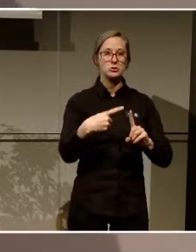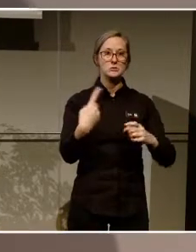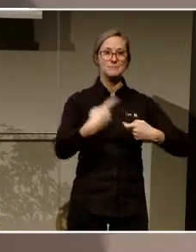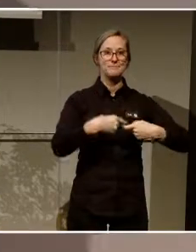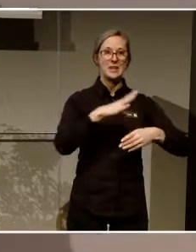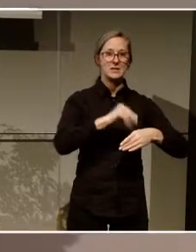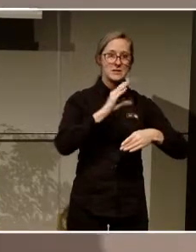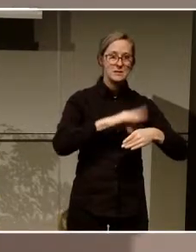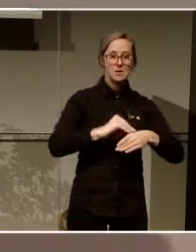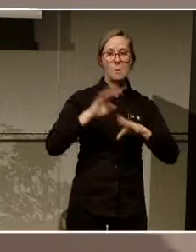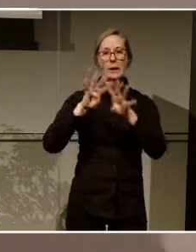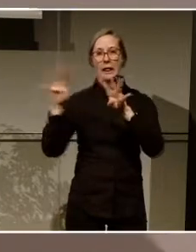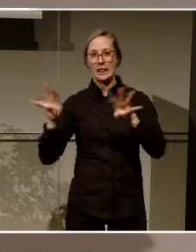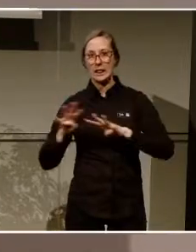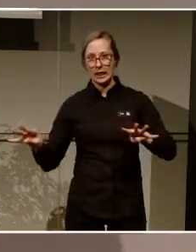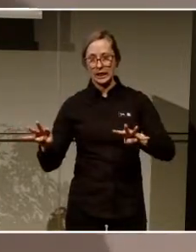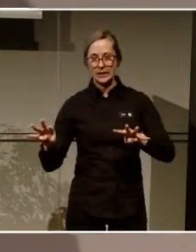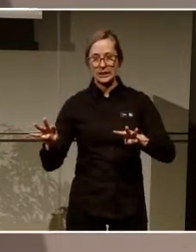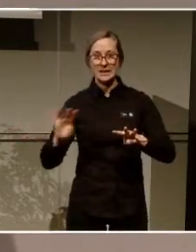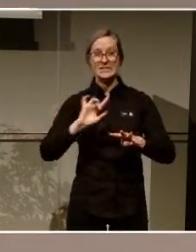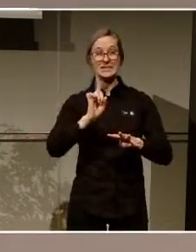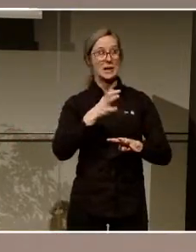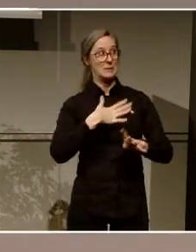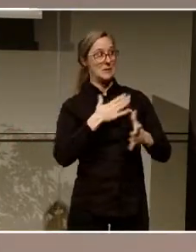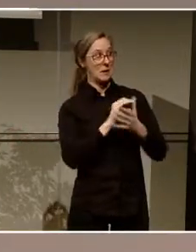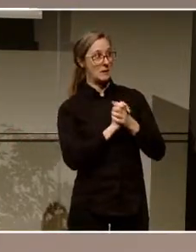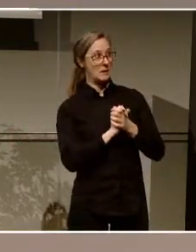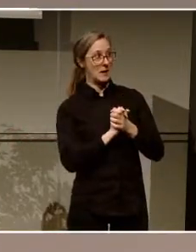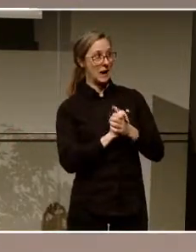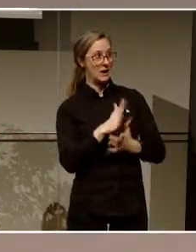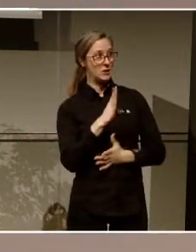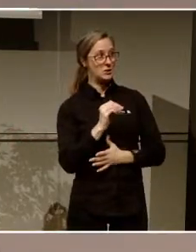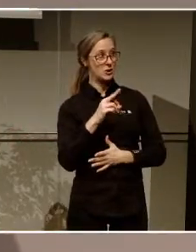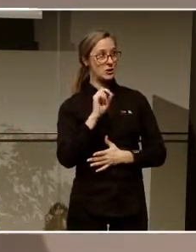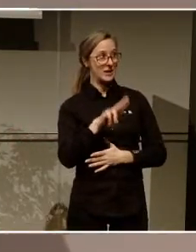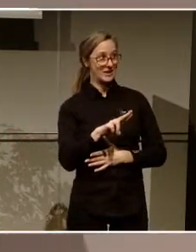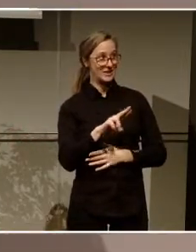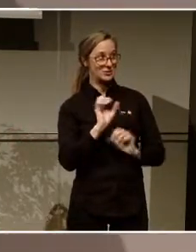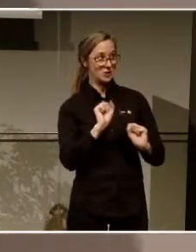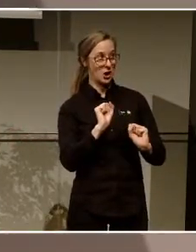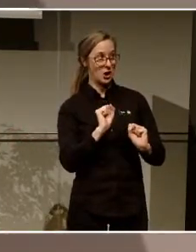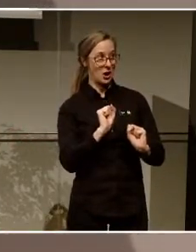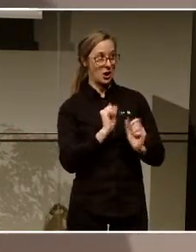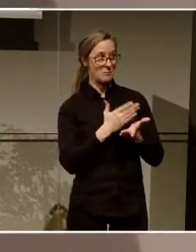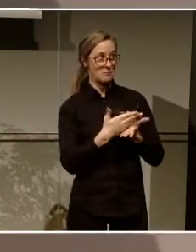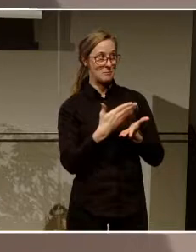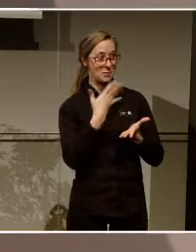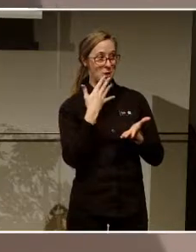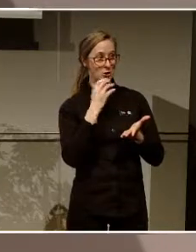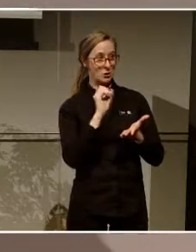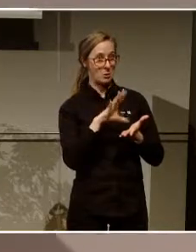och internet. Sen kommer också mina kollegor Björgen och pratar mer om vad vi verkligen gör.